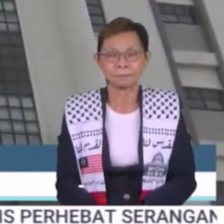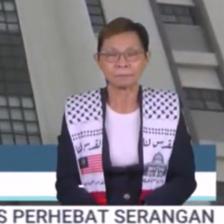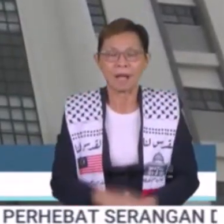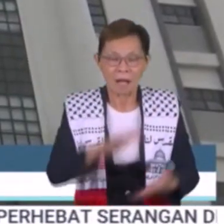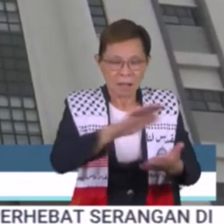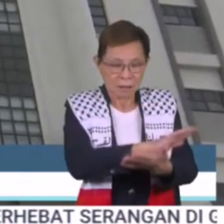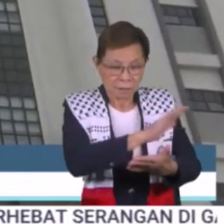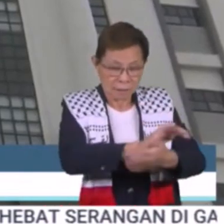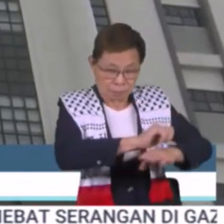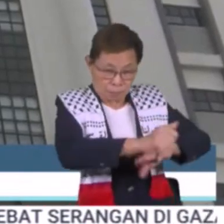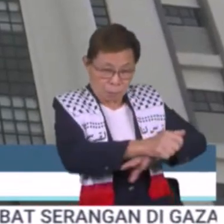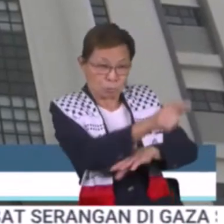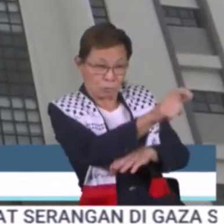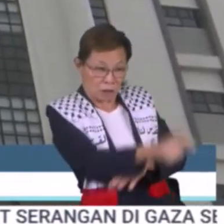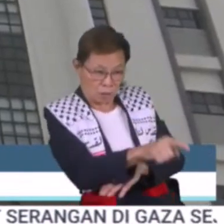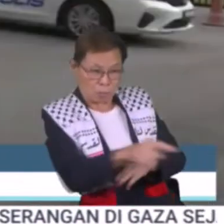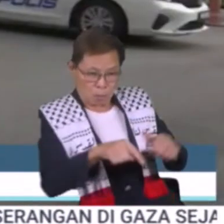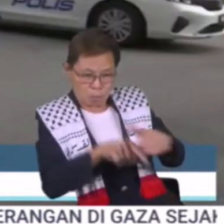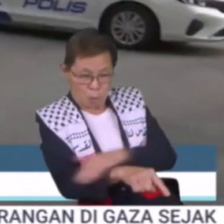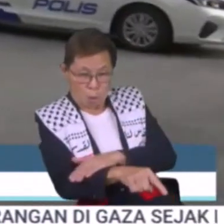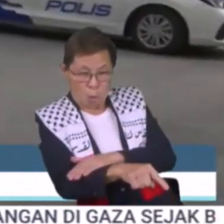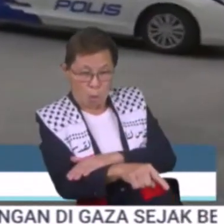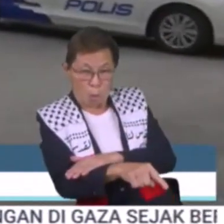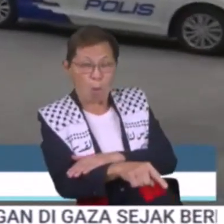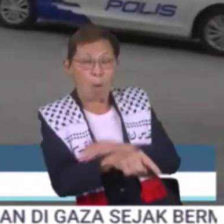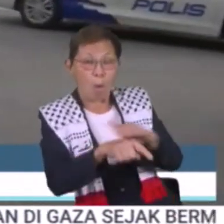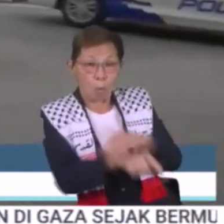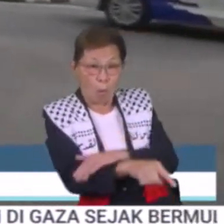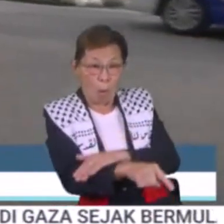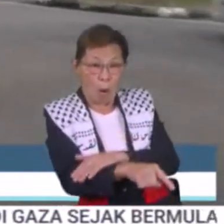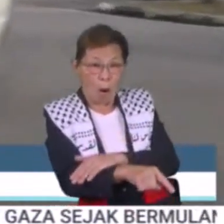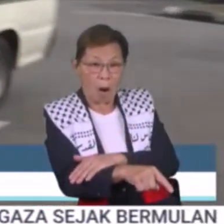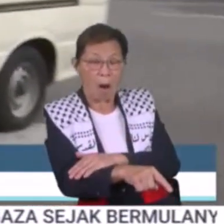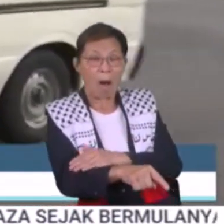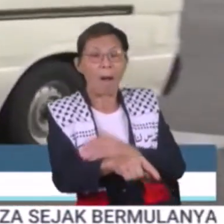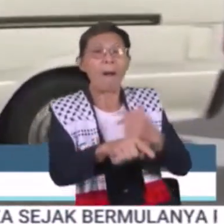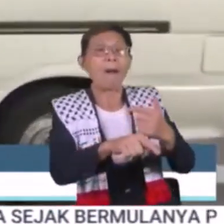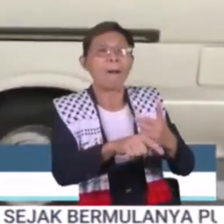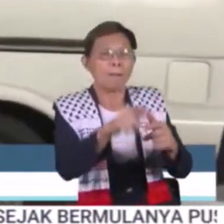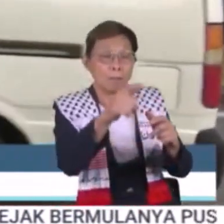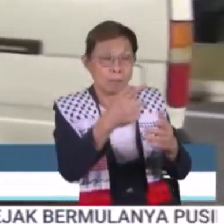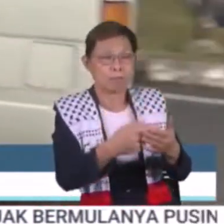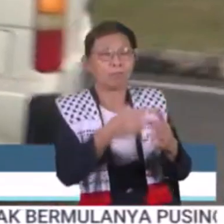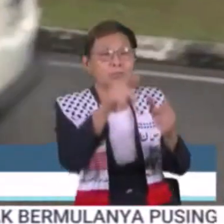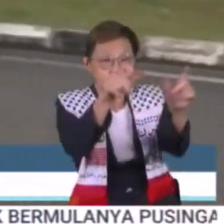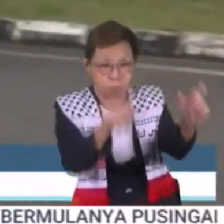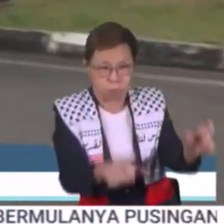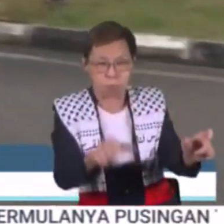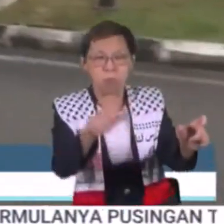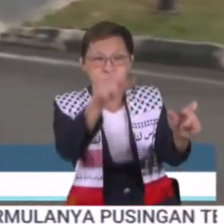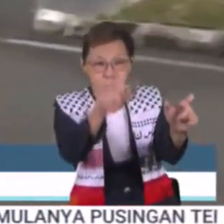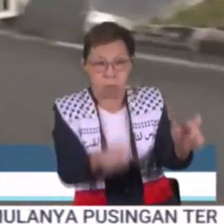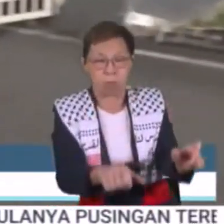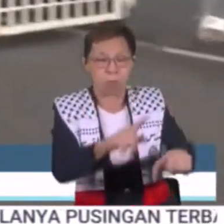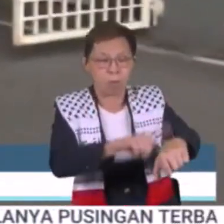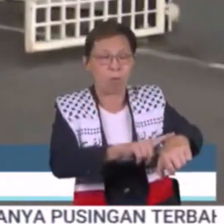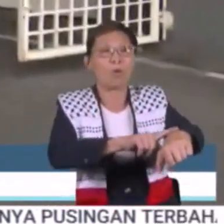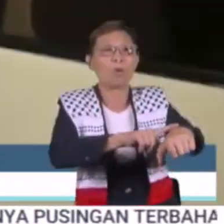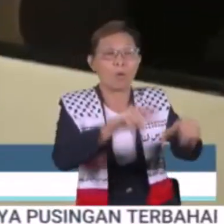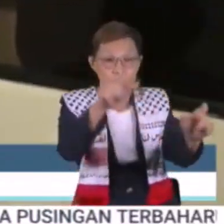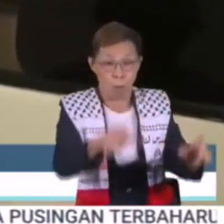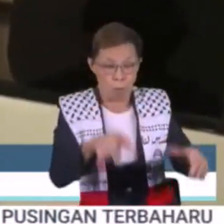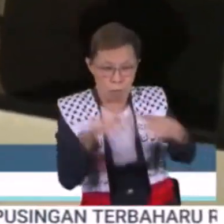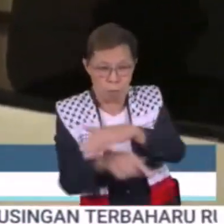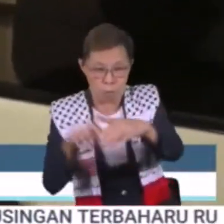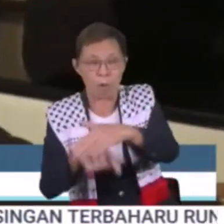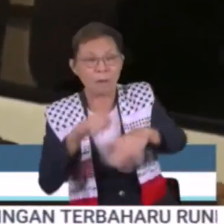Mengikut kertas pertuduhan, tertuduh didakwa membunuh Muhammad Nur Muhammad Yassin, Ara Abdul Hamid dan Nur Adriana Nur Hashim antara pukul 1